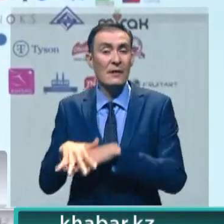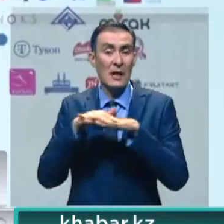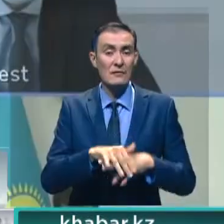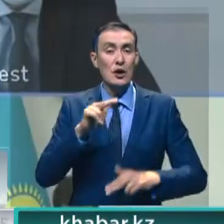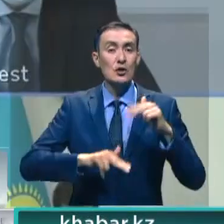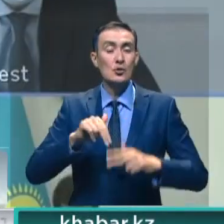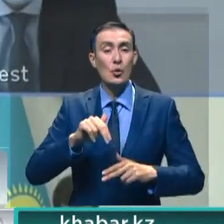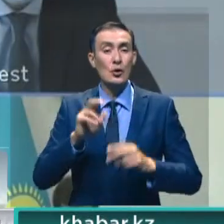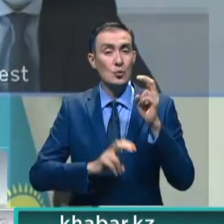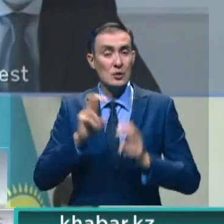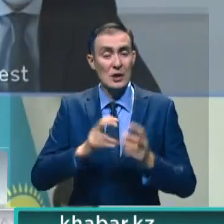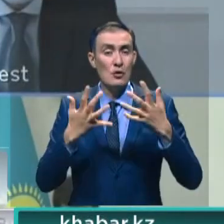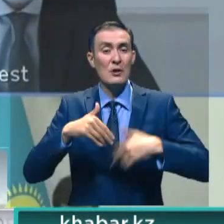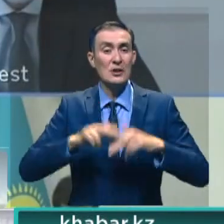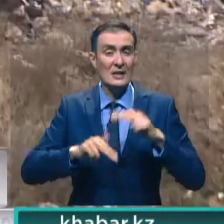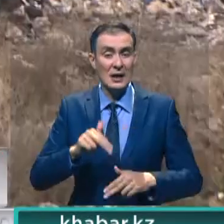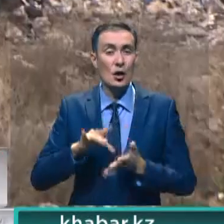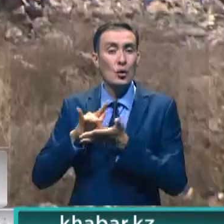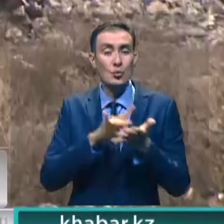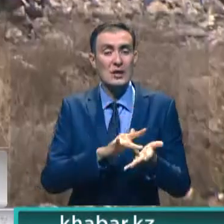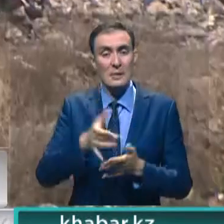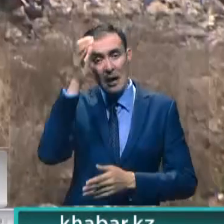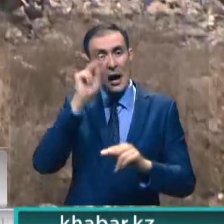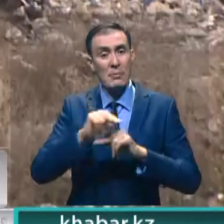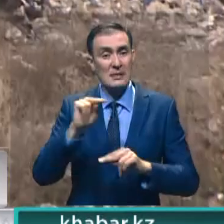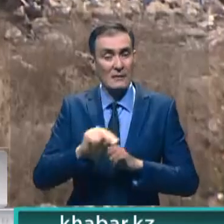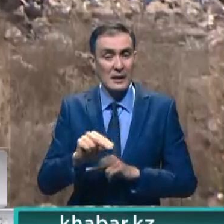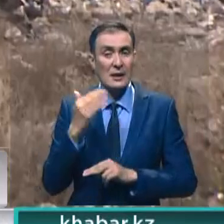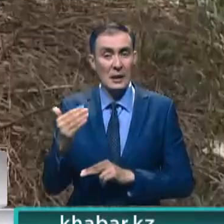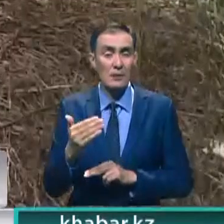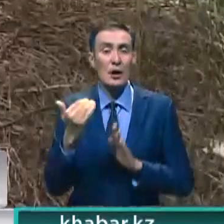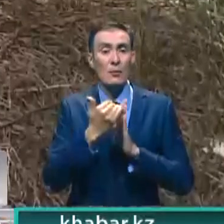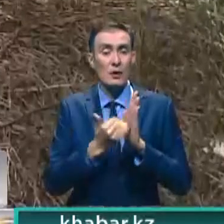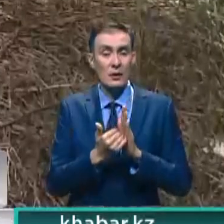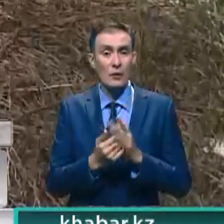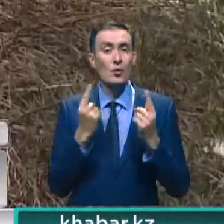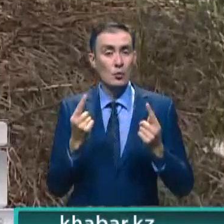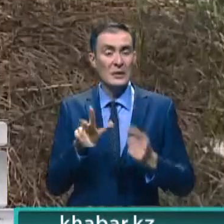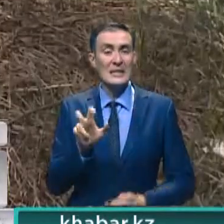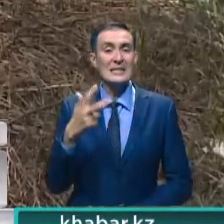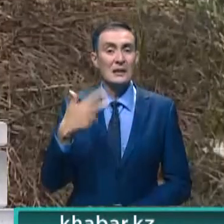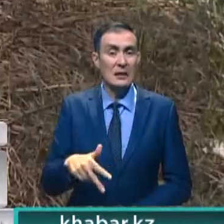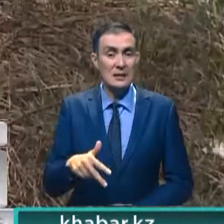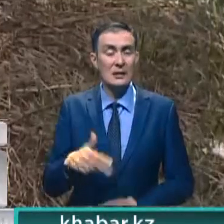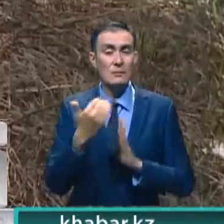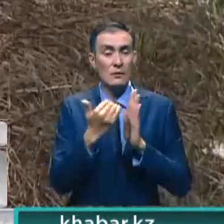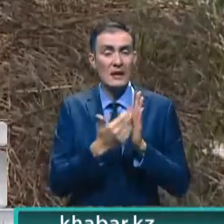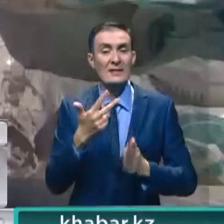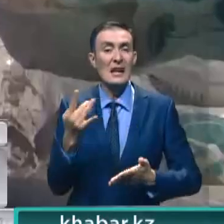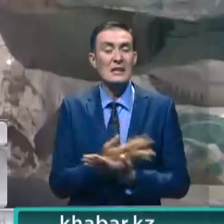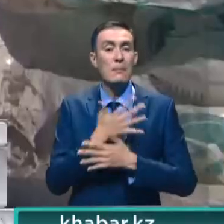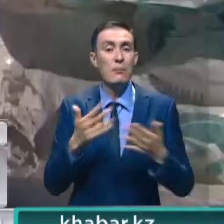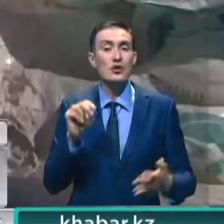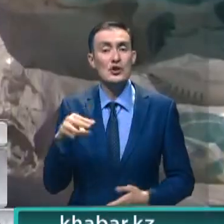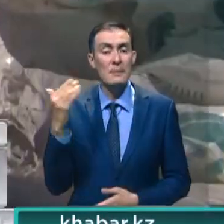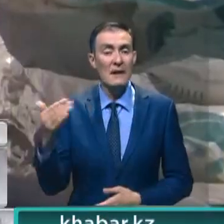в стройиндустрию, машиностроение, туризм и образование. Там и пул проектов внушительные – 330, что в 3 раза